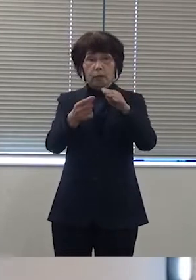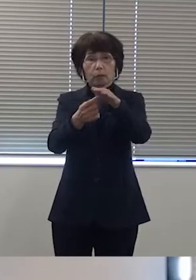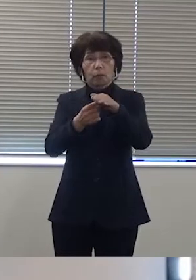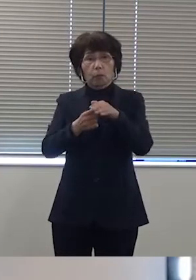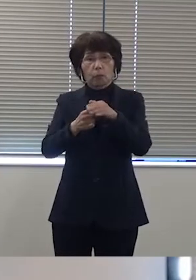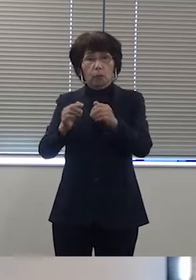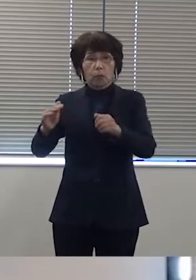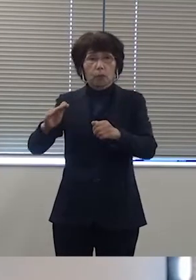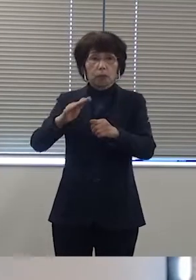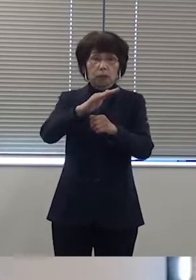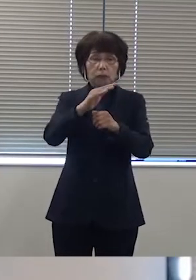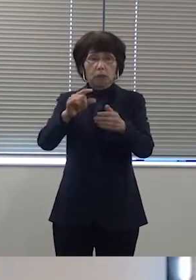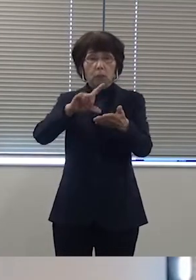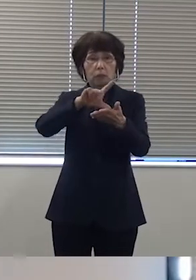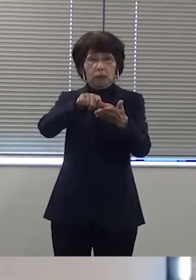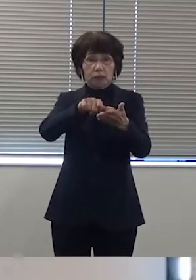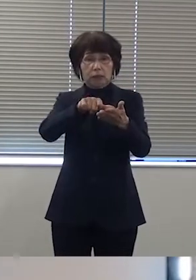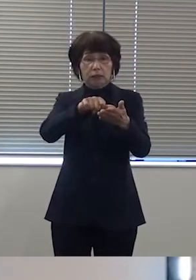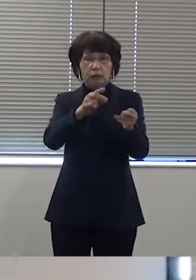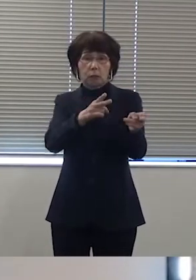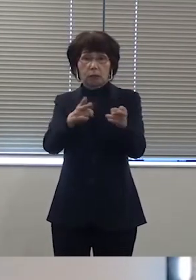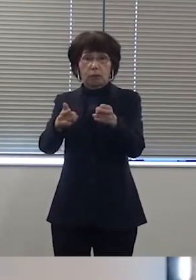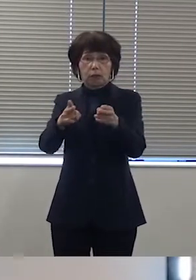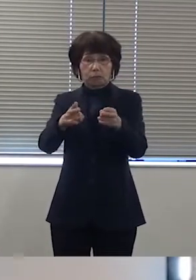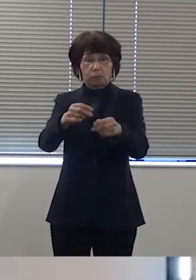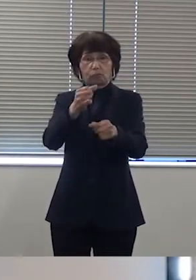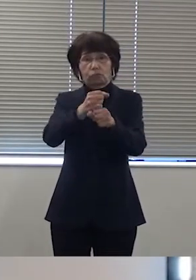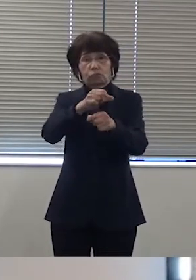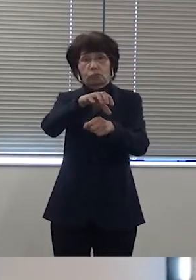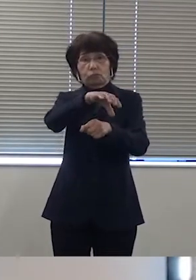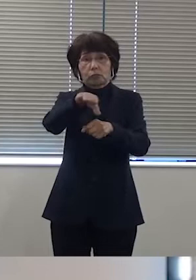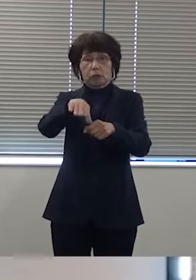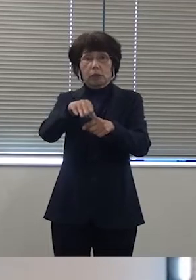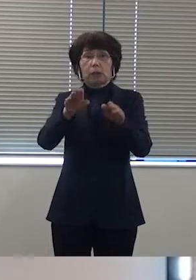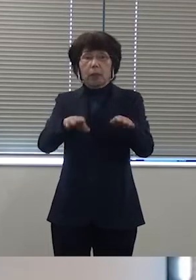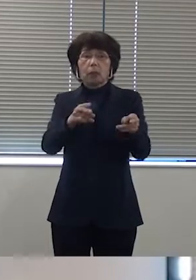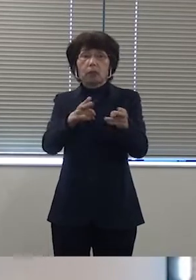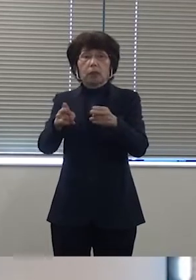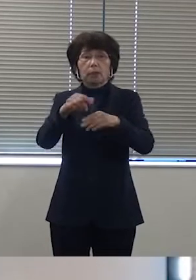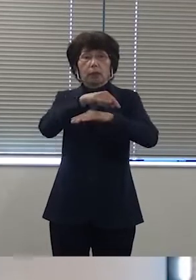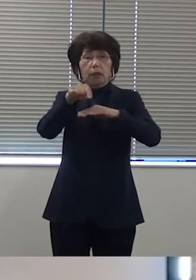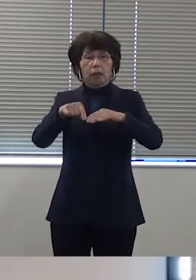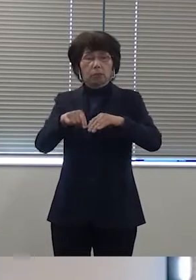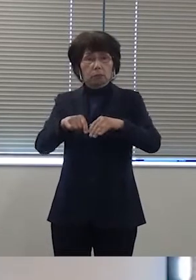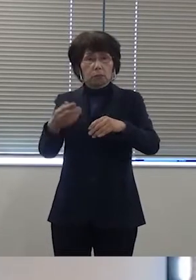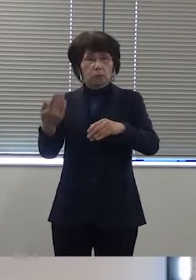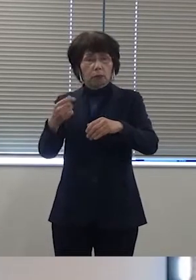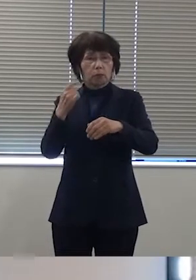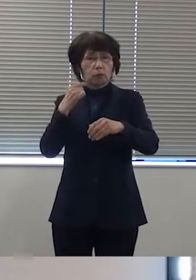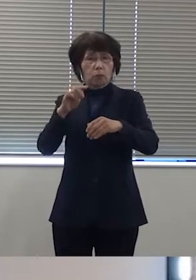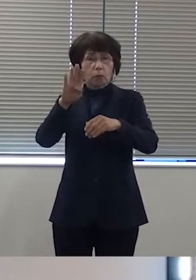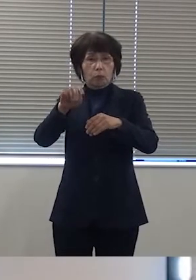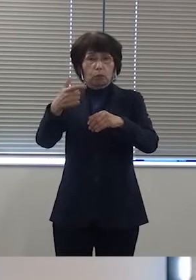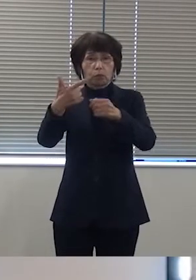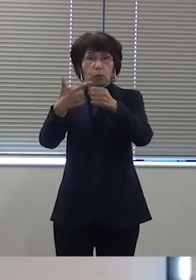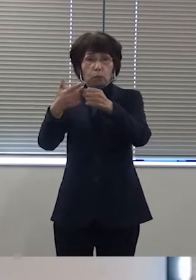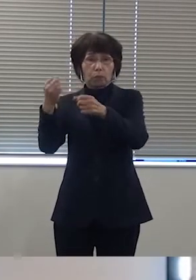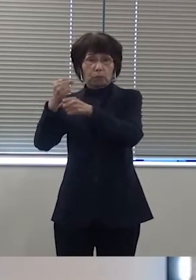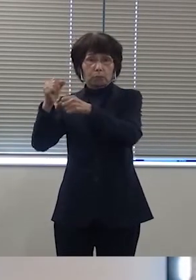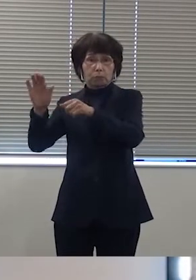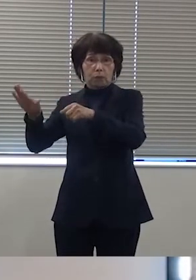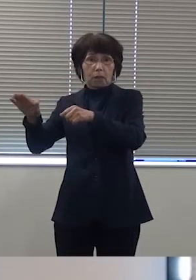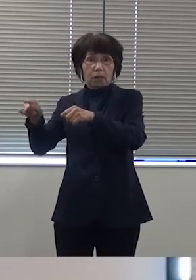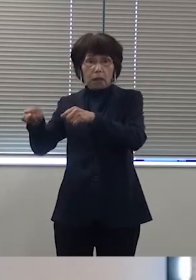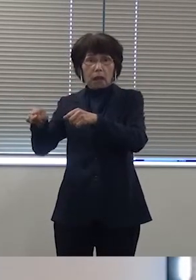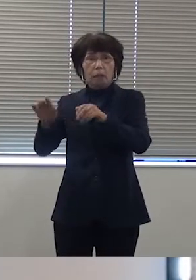は、現在の整備計画が昭和46年に策定されておりまして、当初と状況も大きく変わっておりますので